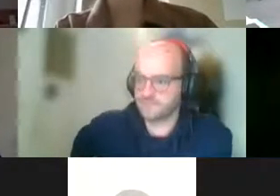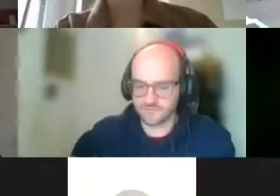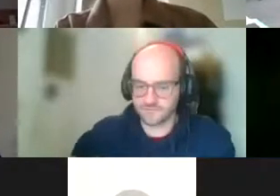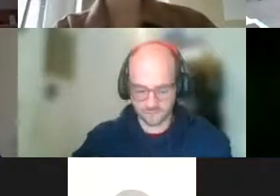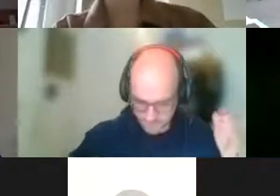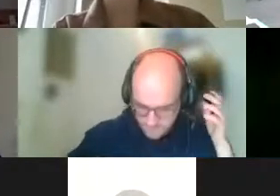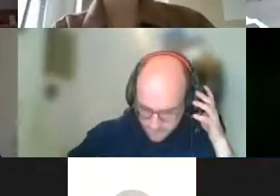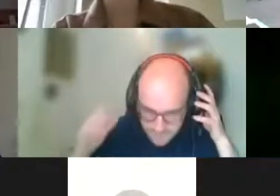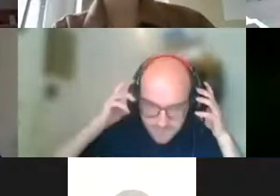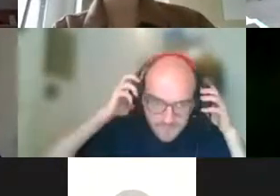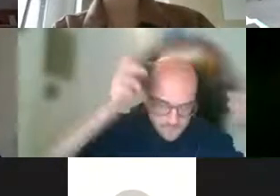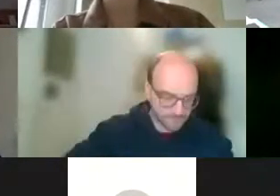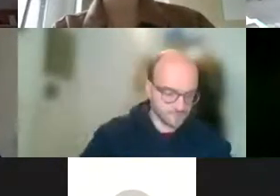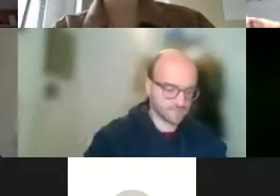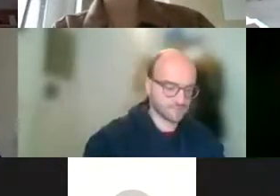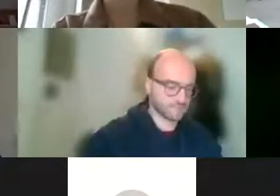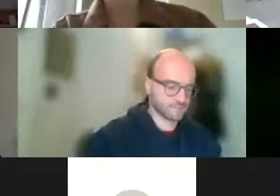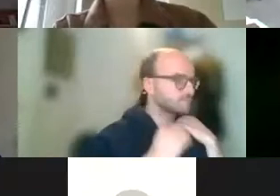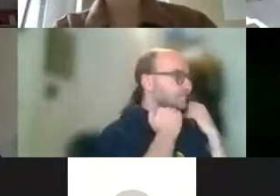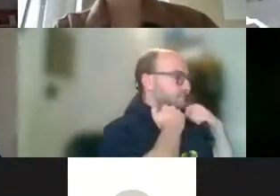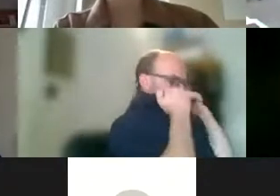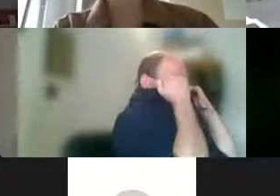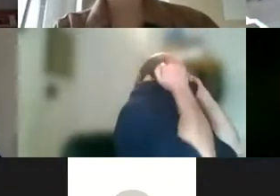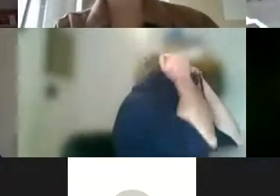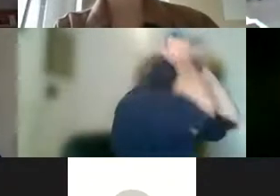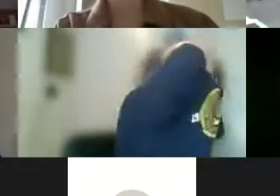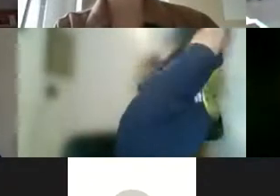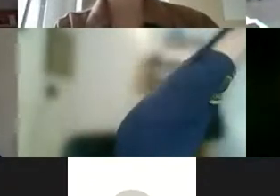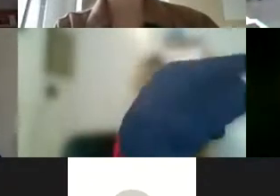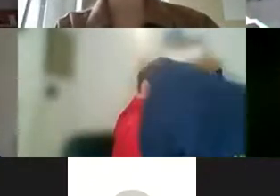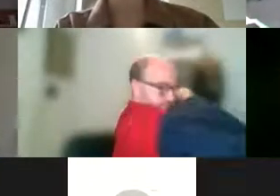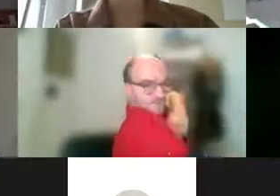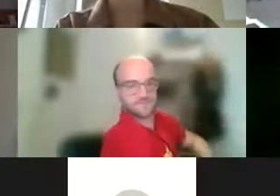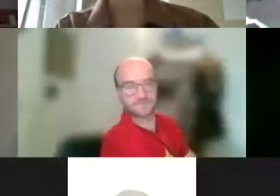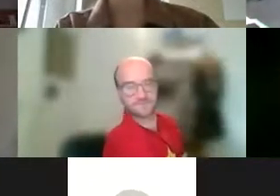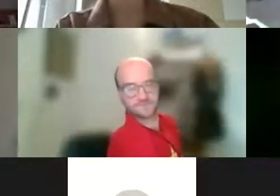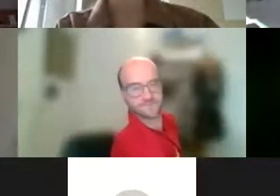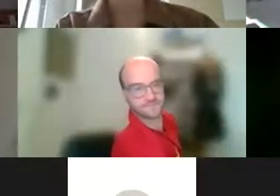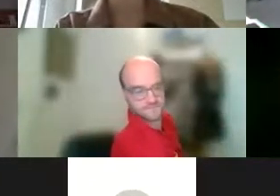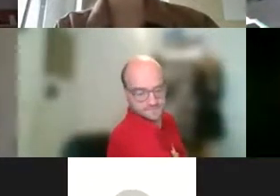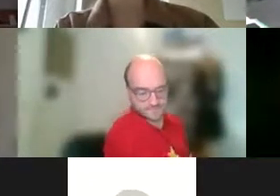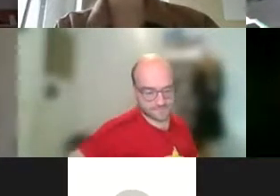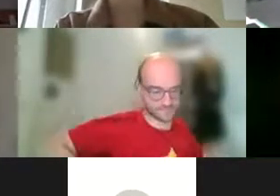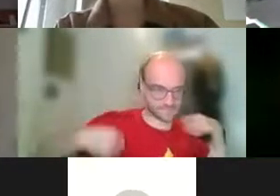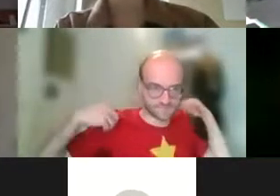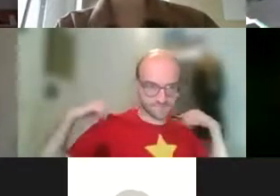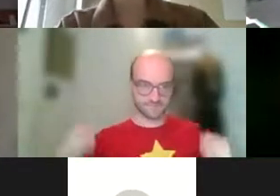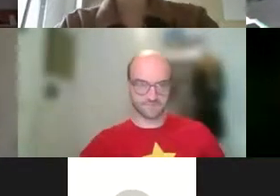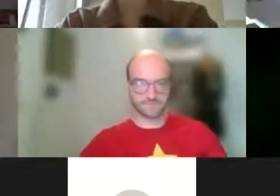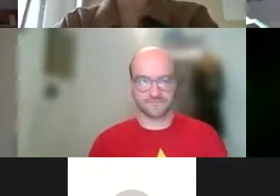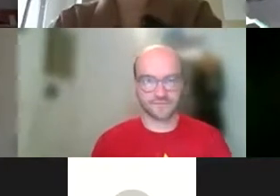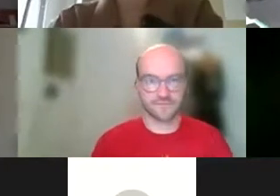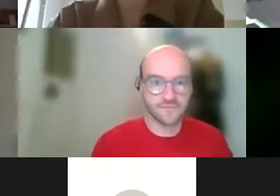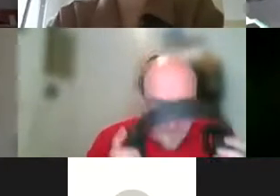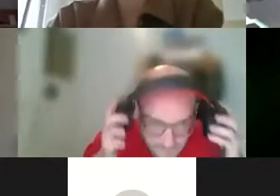andere week bij de andere bubbel. Maar wordt dat vooral afgeraden? Proberen mensen dan zo weinig mogelijk te doen? Proberen